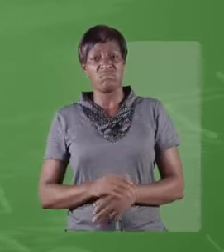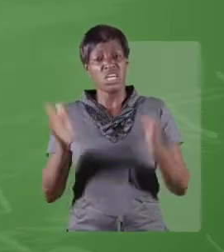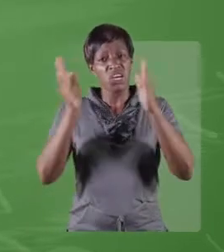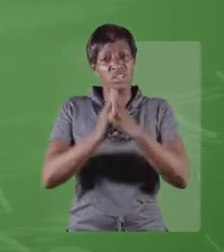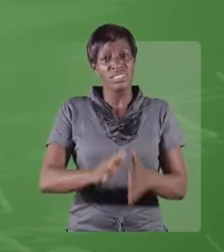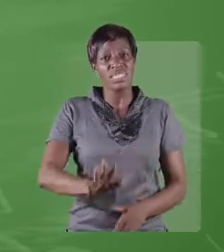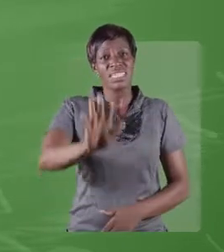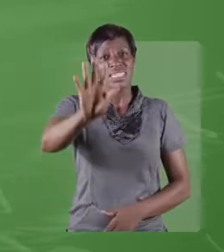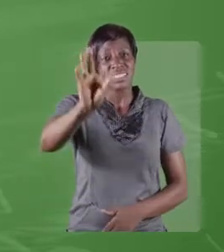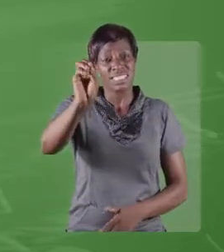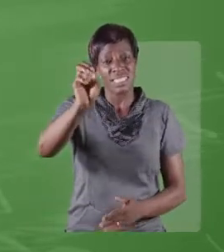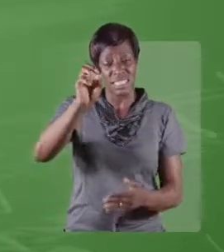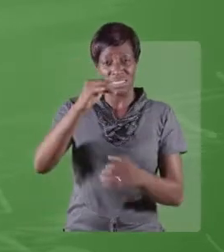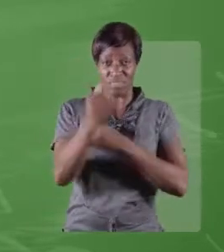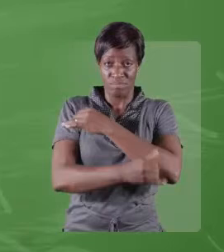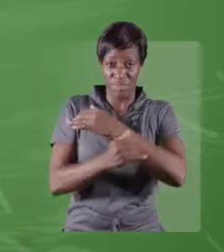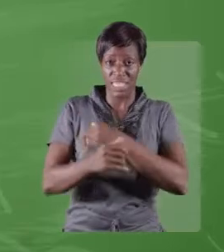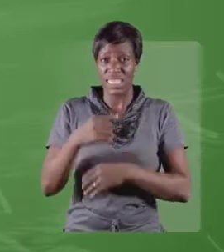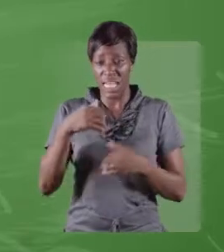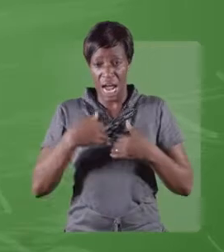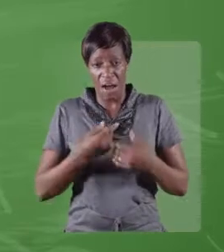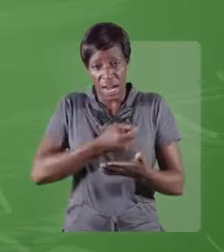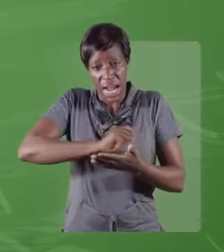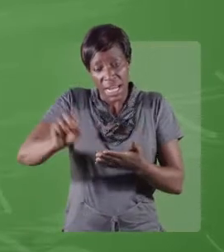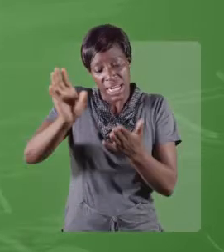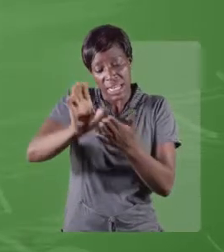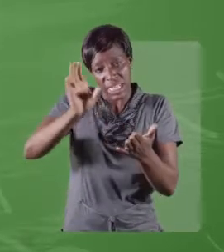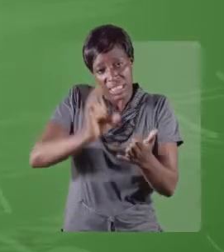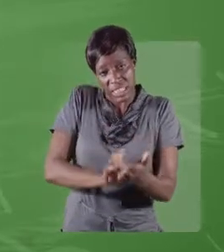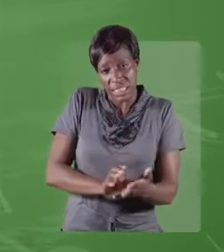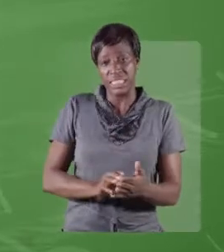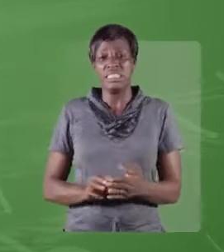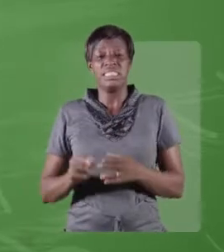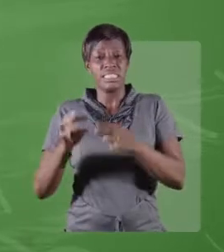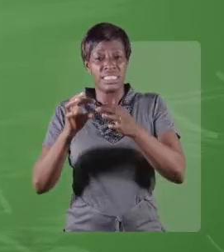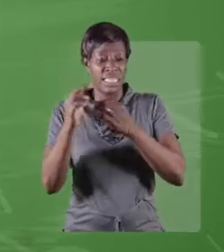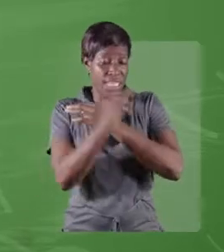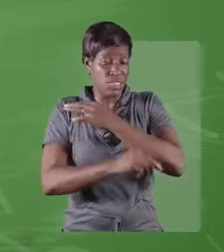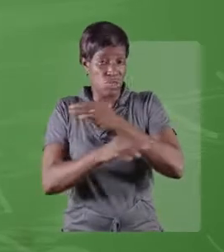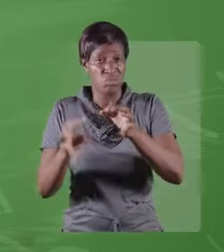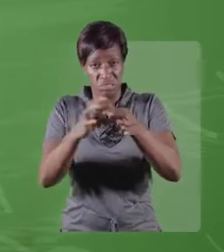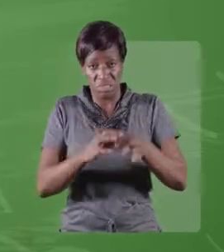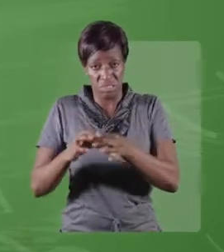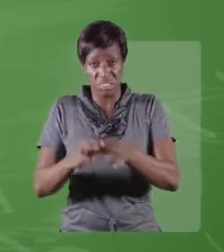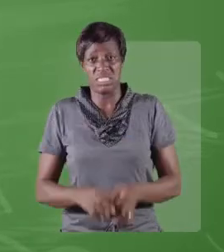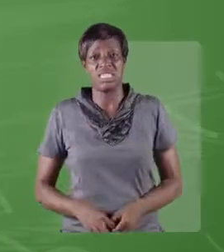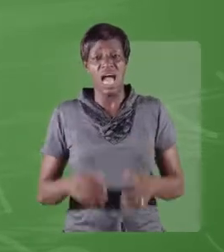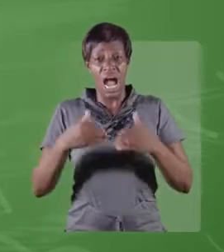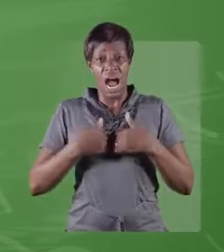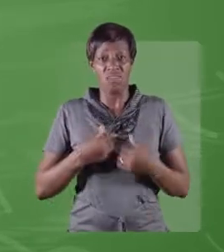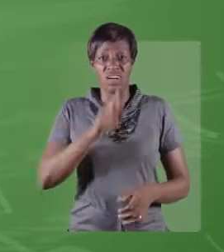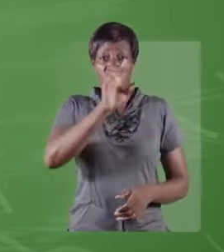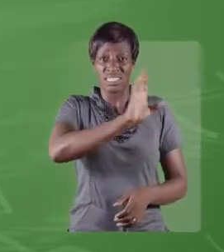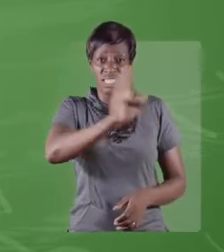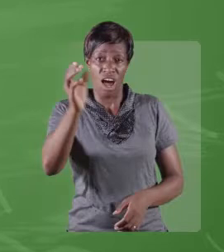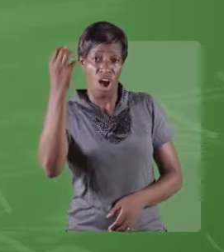qui ont rédigé la Charte des Nations Unies, une charte de 111 articles,